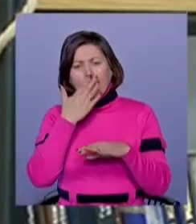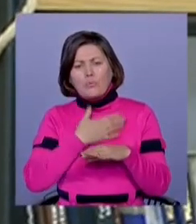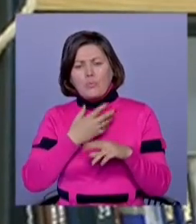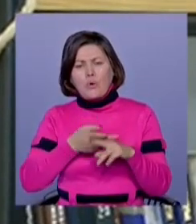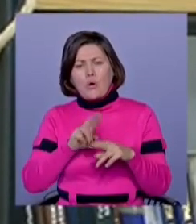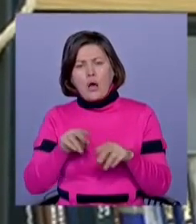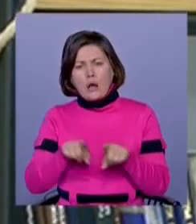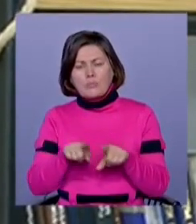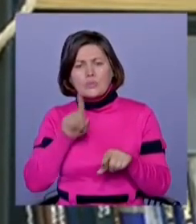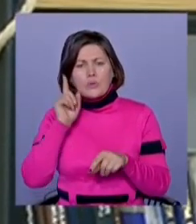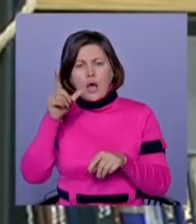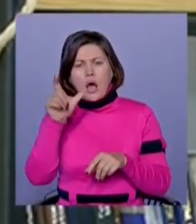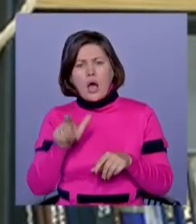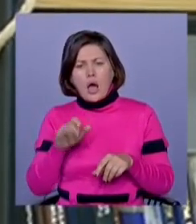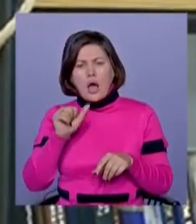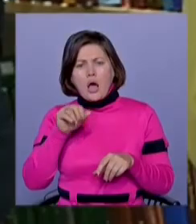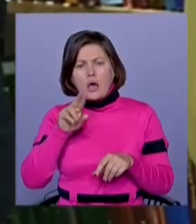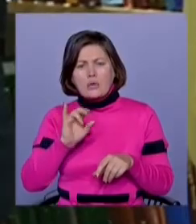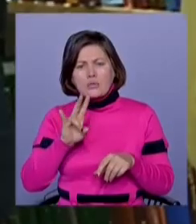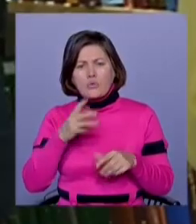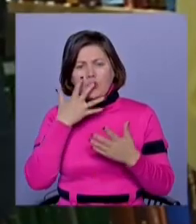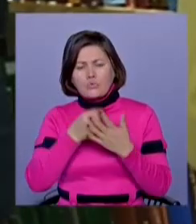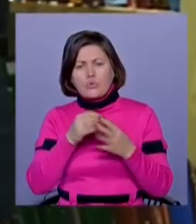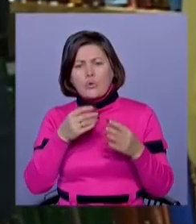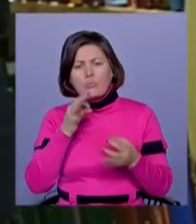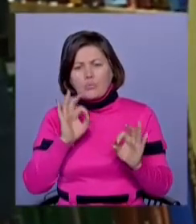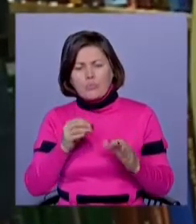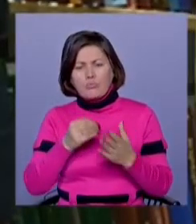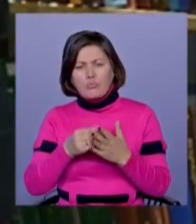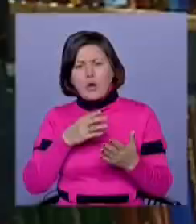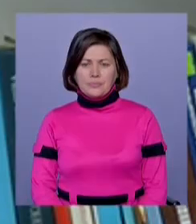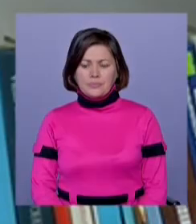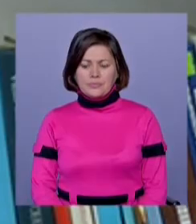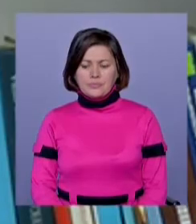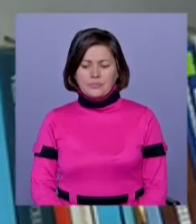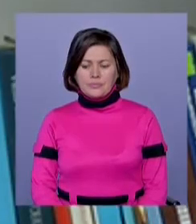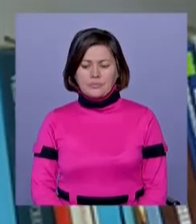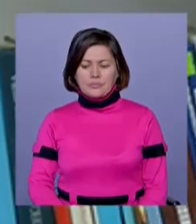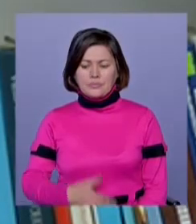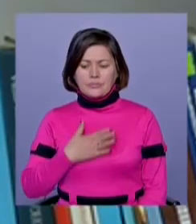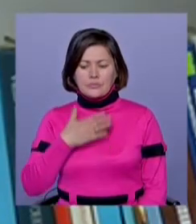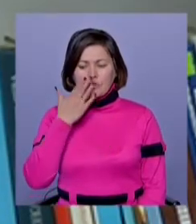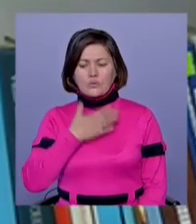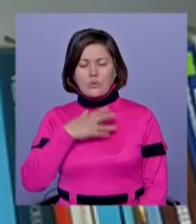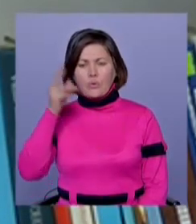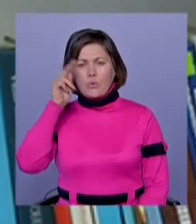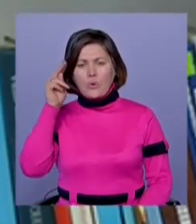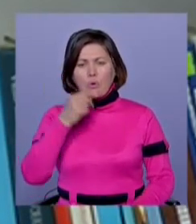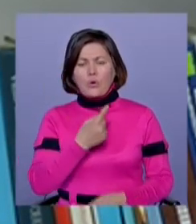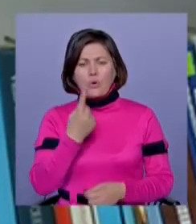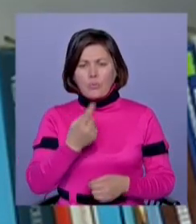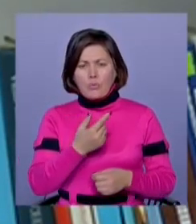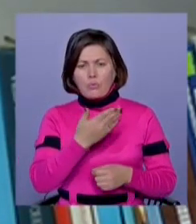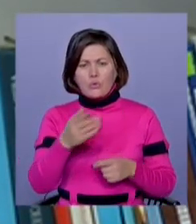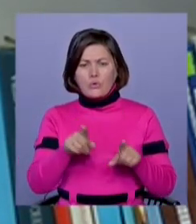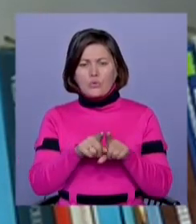жас ақынның туындыларына өздерінің оң бағасын беріп шығармашылық табыс тіледі. Менің жақсы көретін шәкірттерімнің бірі